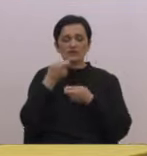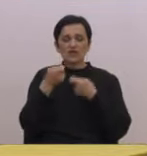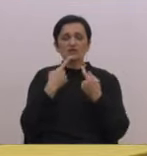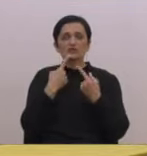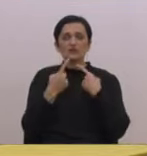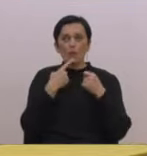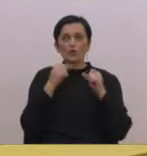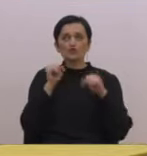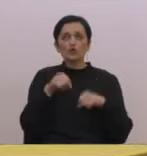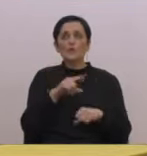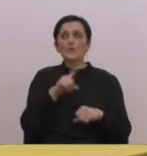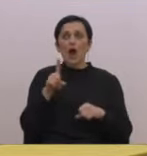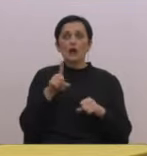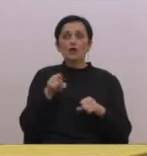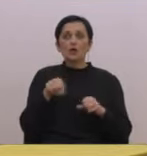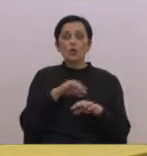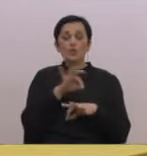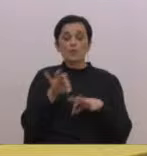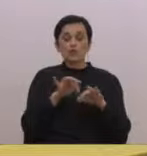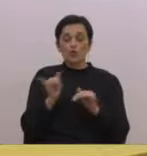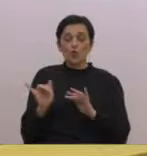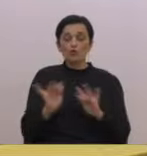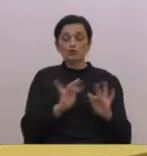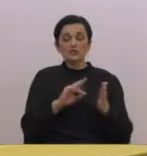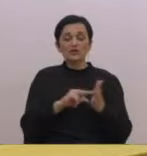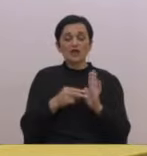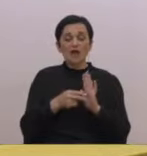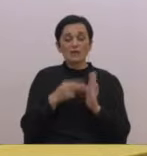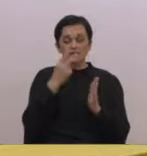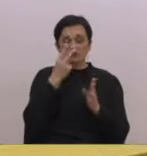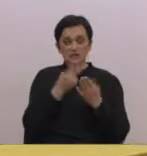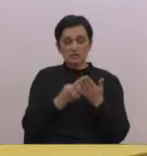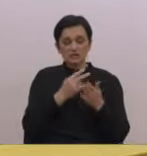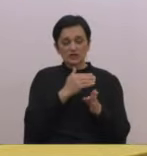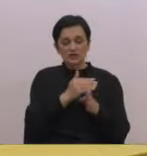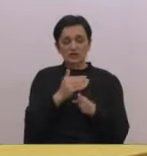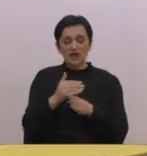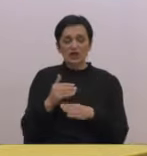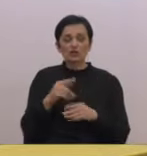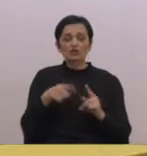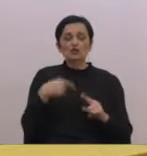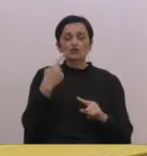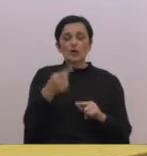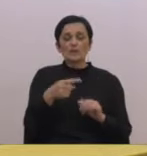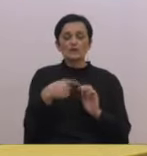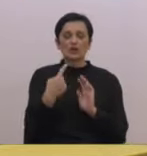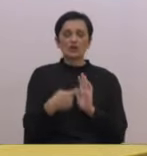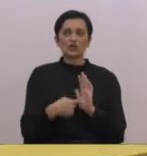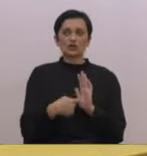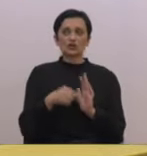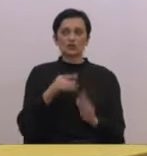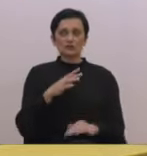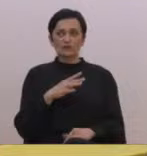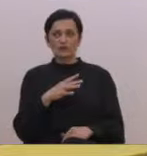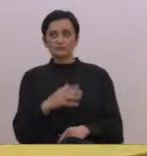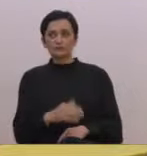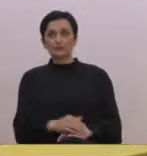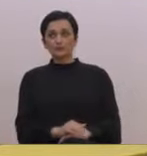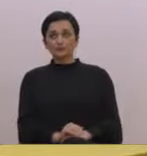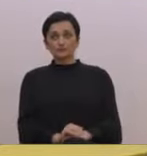საუბარი შეიძლება, მაგრამ პროექტი მიმდინარეობს გეგმის მიხედვით. Შემდეგი კითხვა იყო,